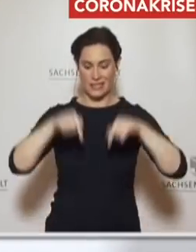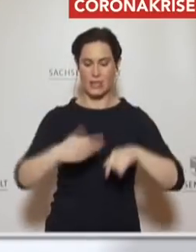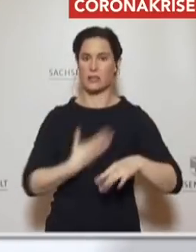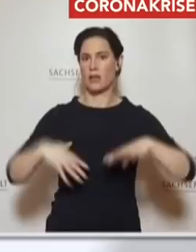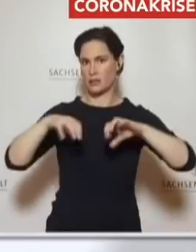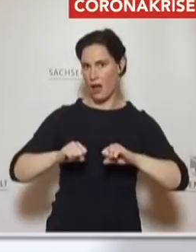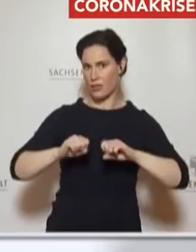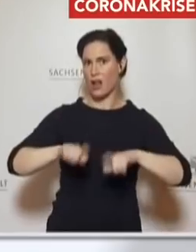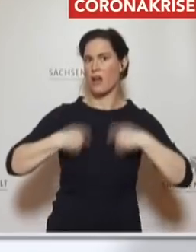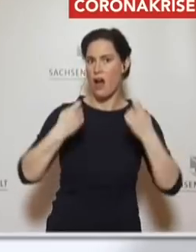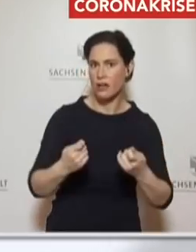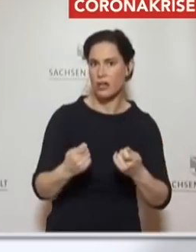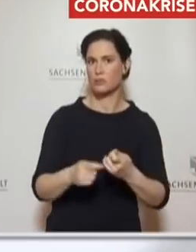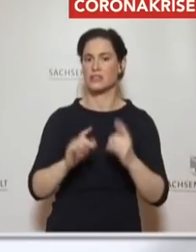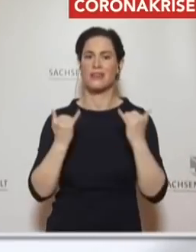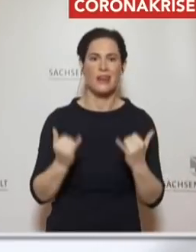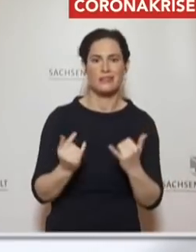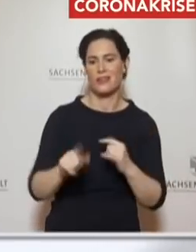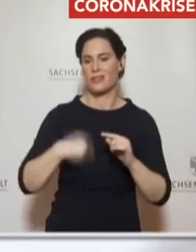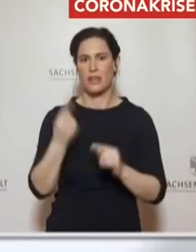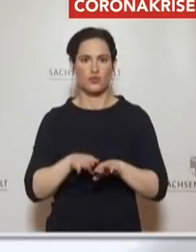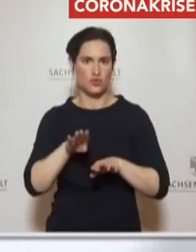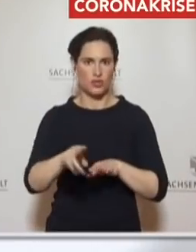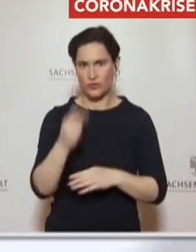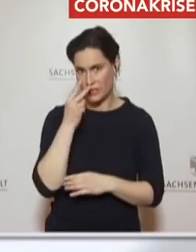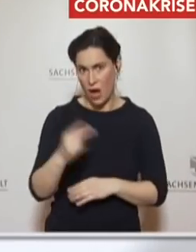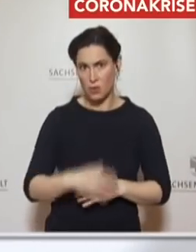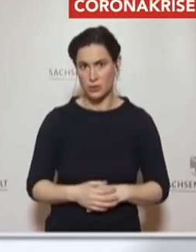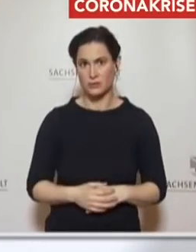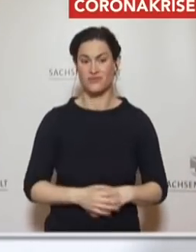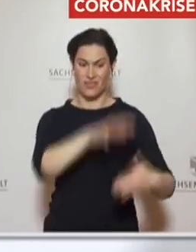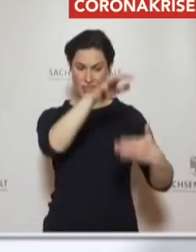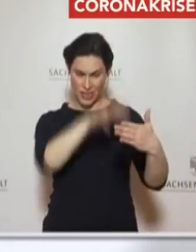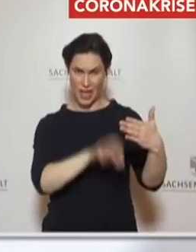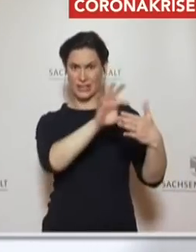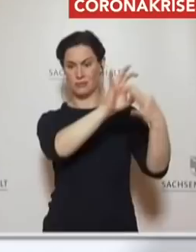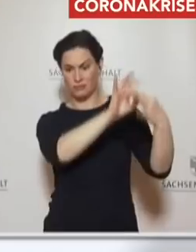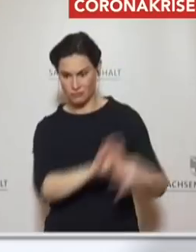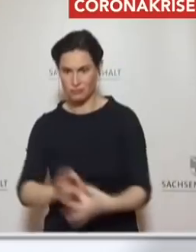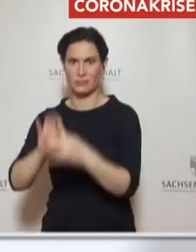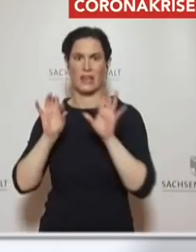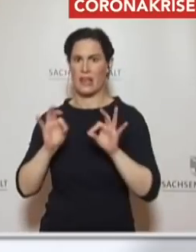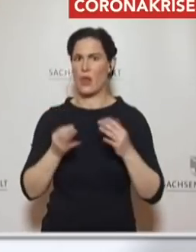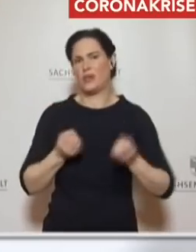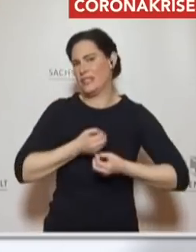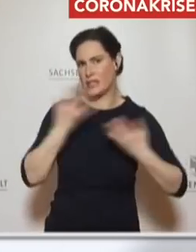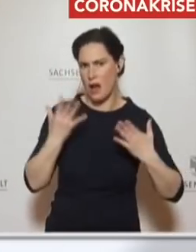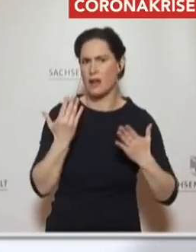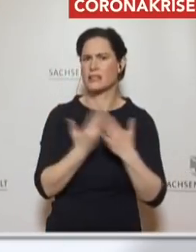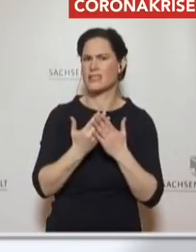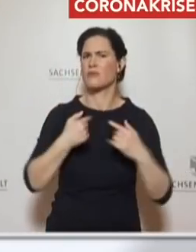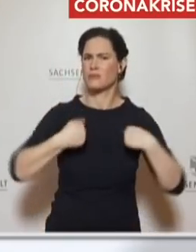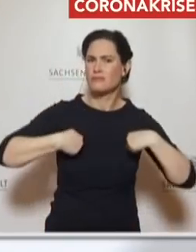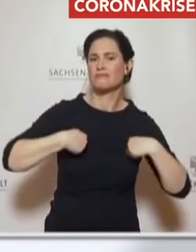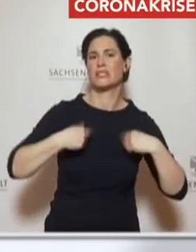daraus ergibt. Denn das ist nicht unmittelbar hier direkt aus dem Text zu erschließen, sondern kann nur im Kontext auch